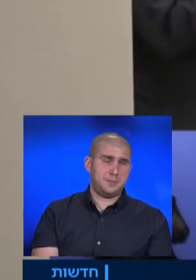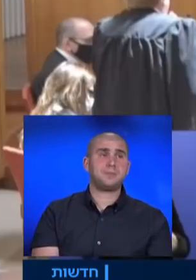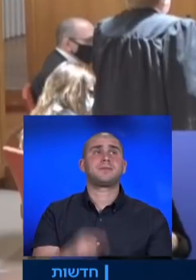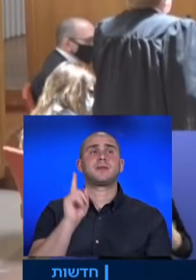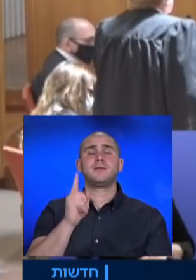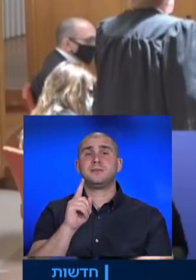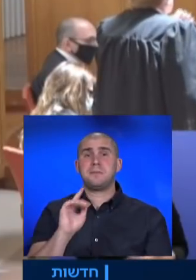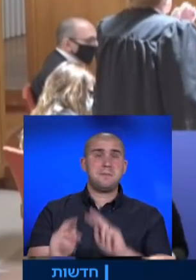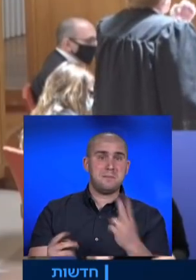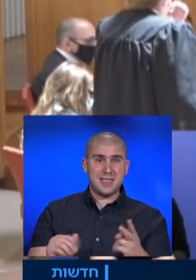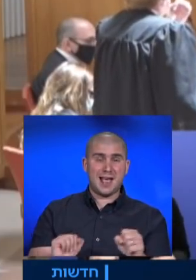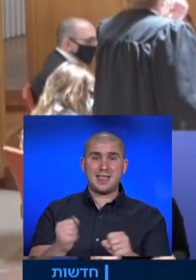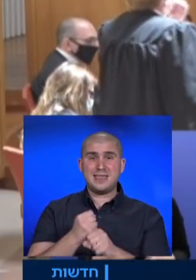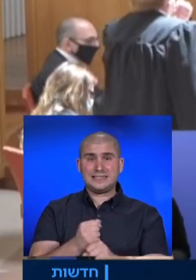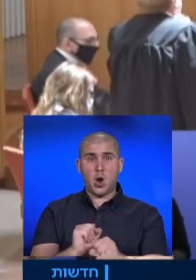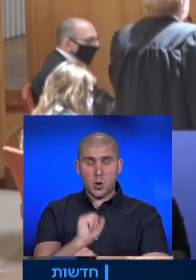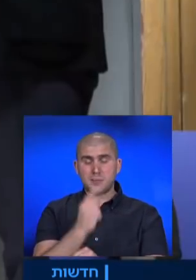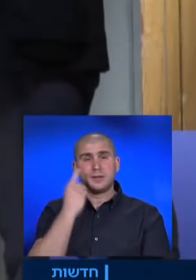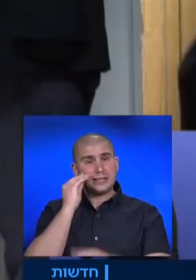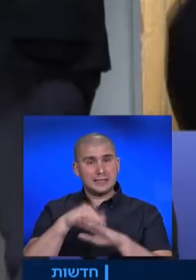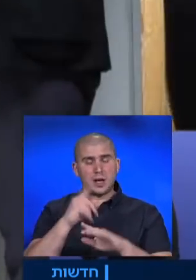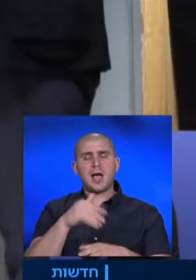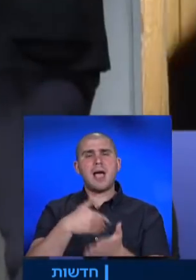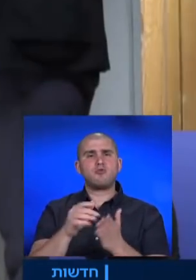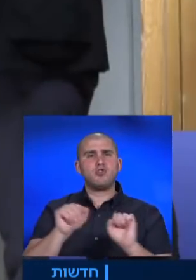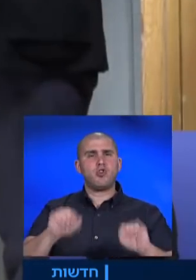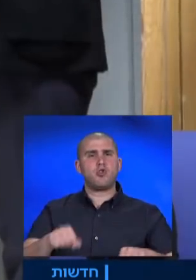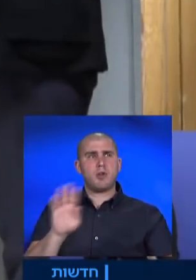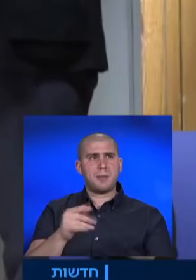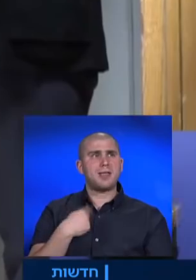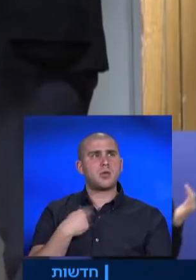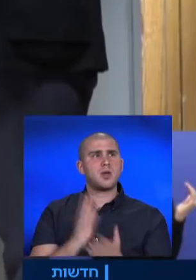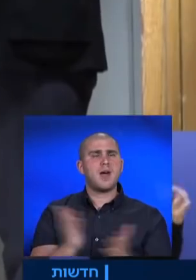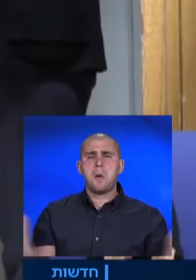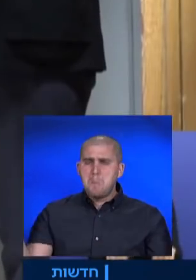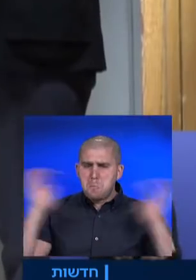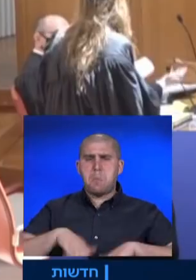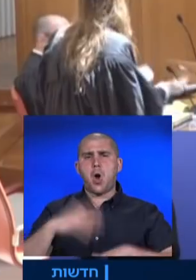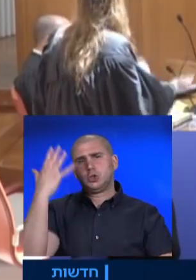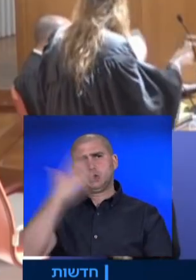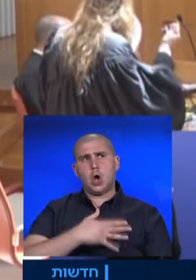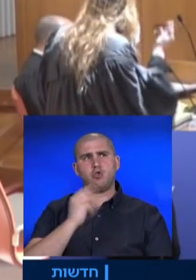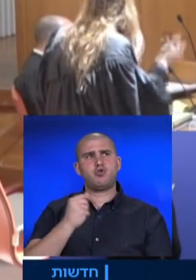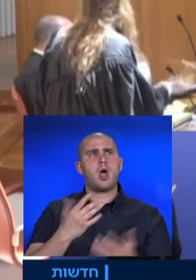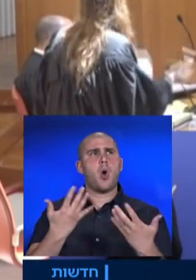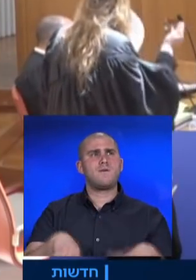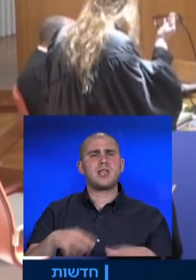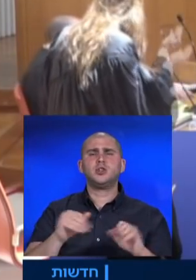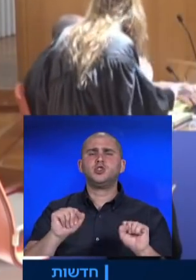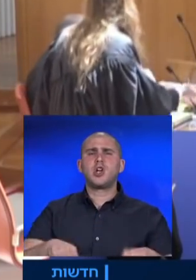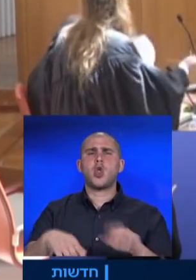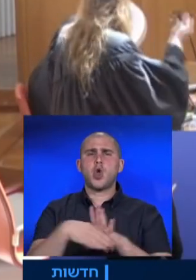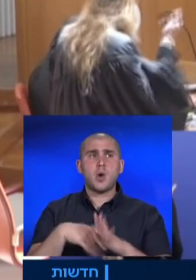את בית המשפט מהמשך שלטונו של נתניהו. אנחנו נופלים לתוך בור שחור של אובדן שלטון חוק. אנחנו כבר